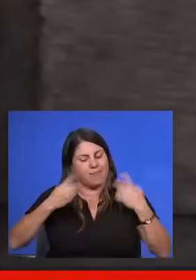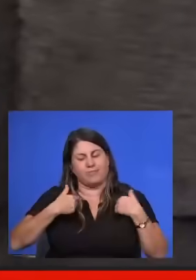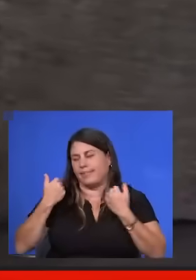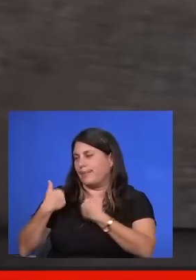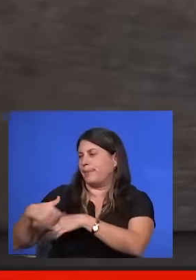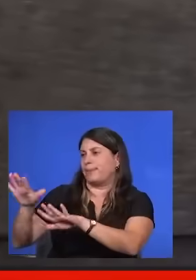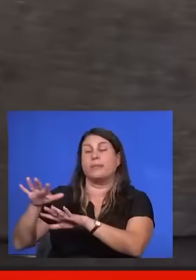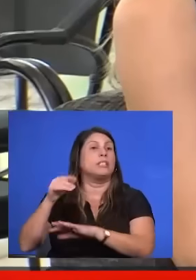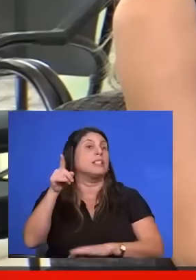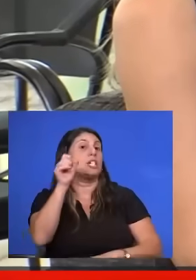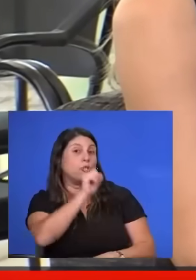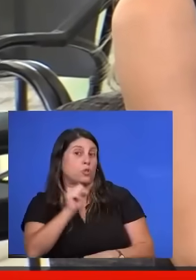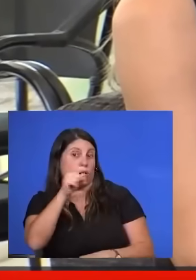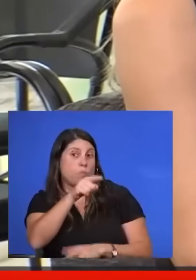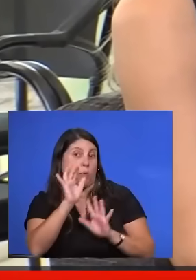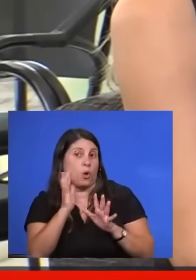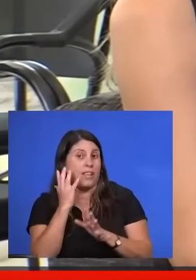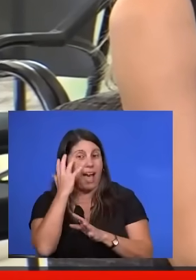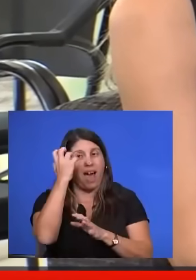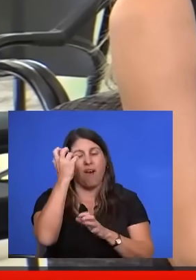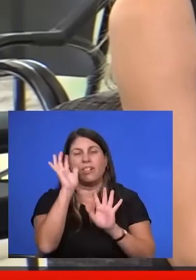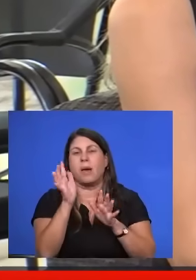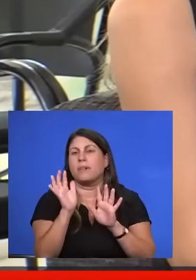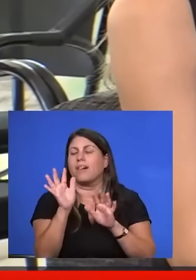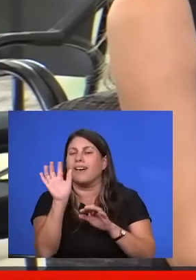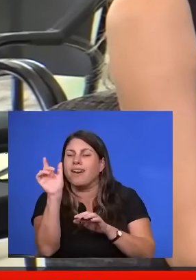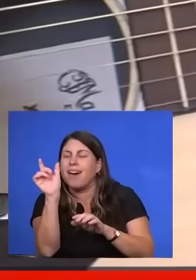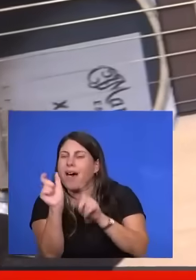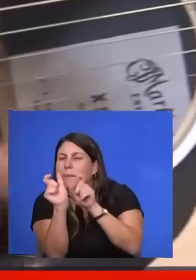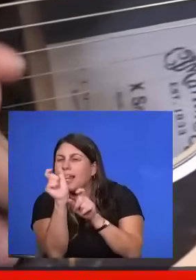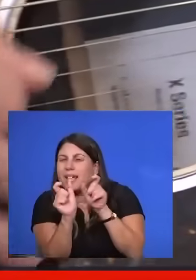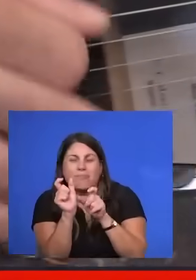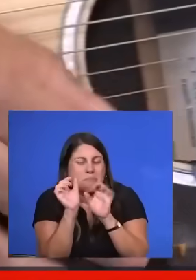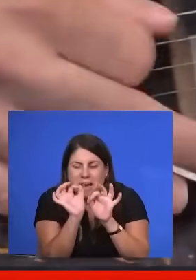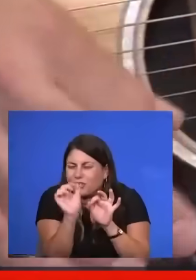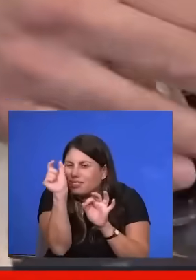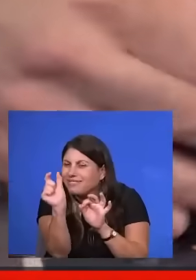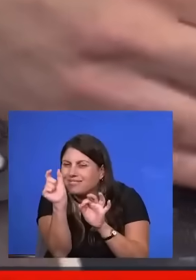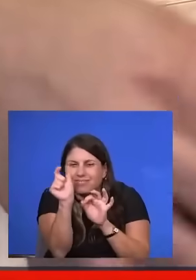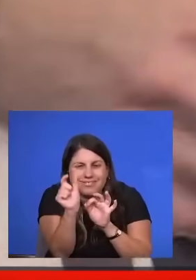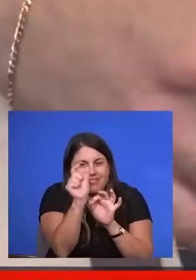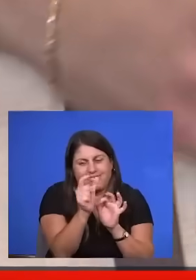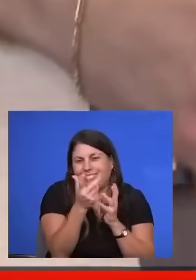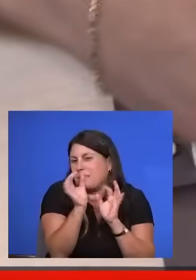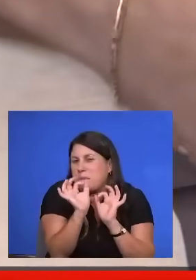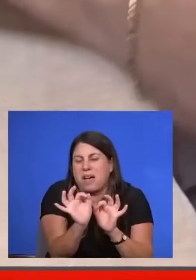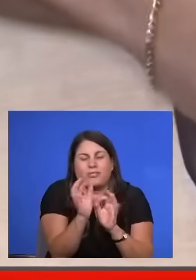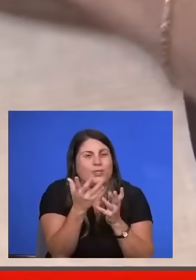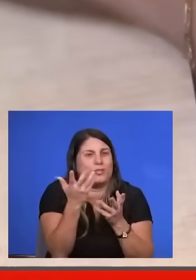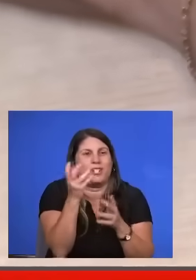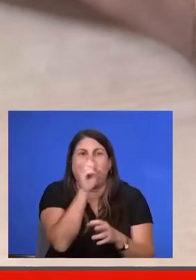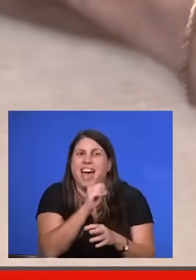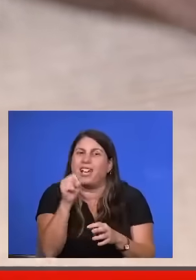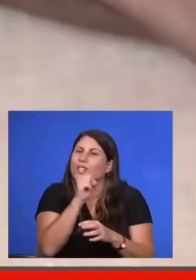אהב, וזה גם מאוד מאוד, המילים שם אחת אחת באמת מדברות עליו, זה השיר שלך, לחזור